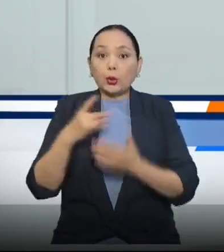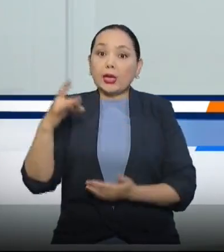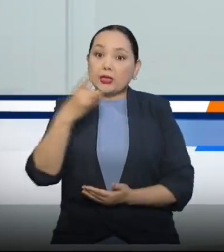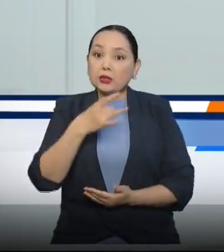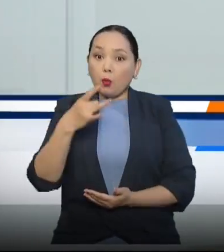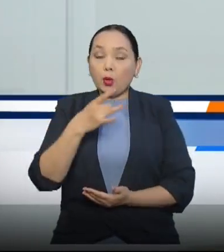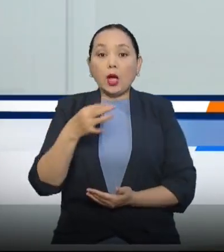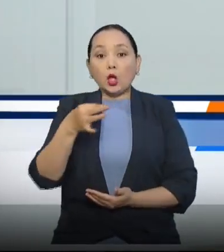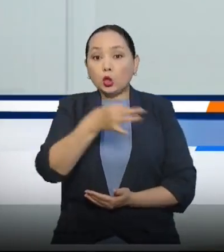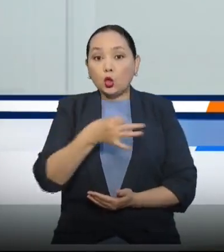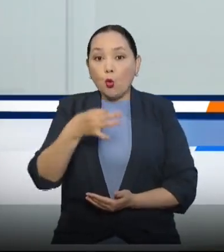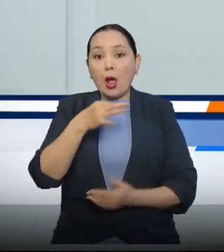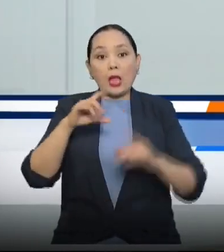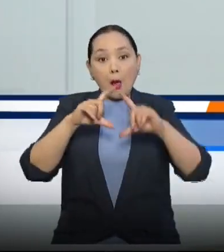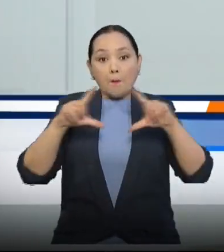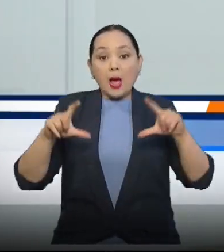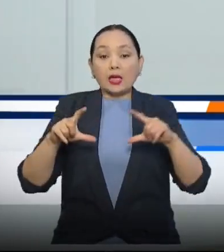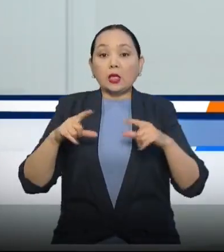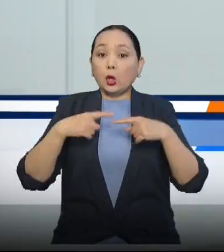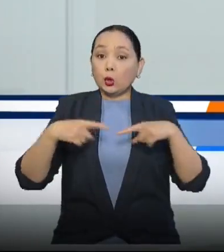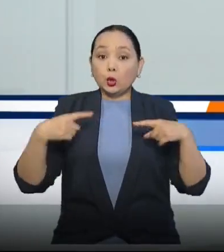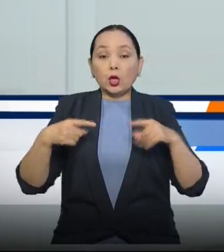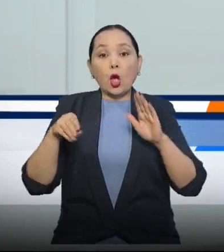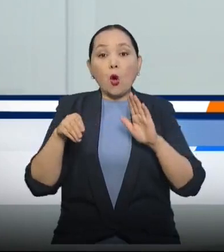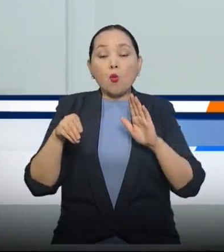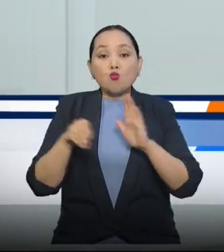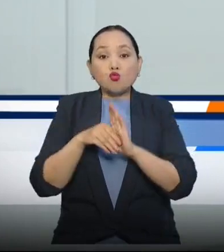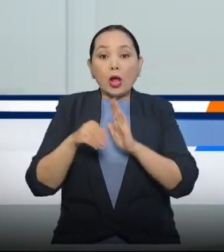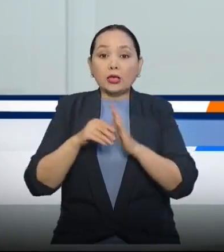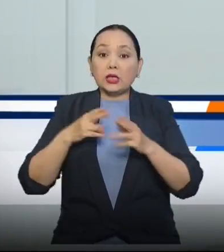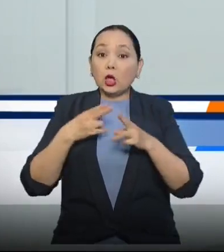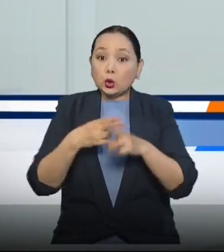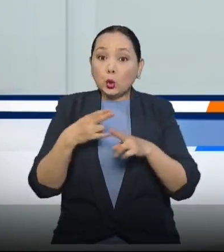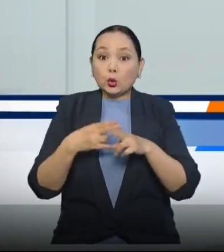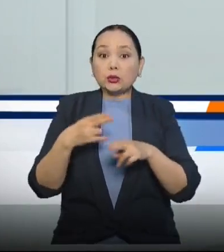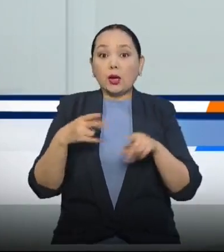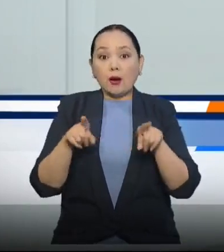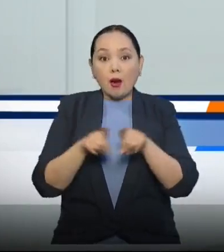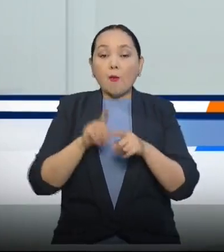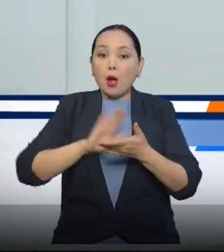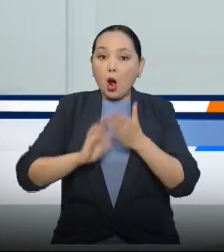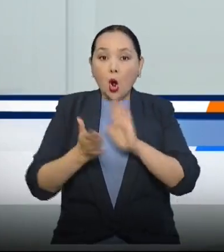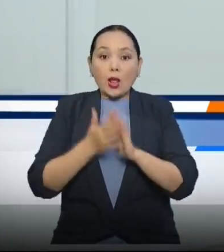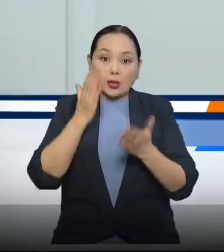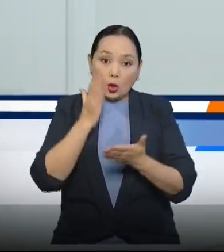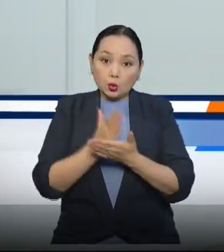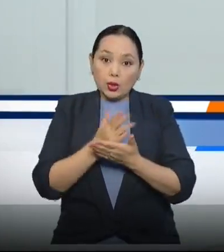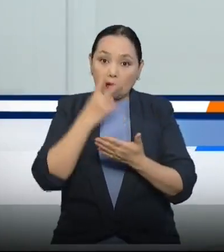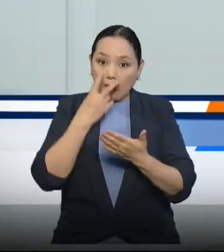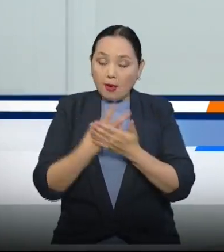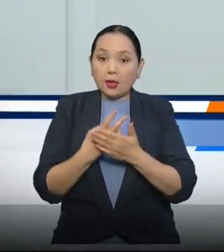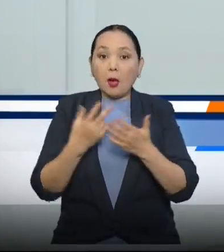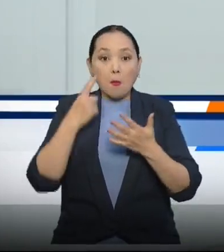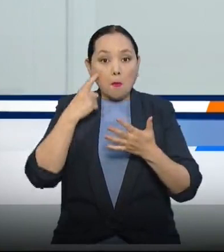respublikadan tumanga, tumandan maktabga yetib borgunicha turli byurokratik to'siqlar va ayrim holatlarda korrupsiya holatlari kuzatilayotganligi